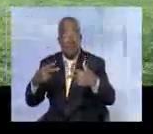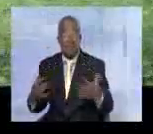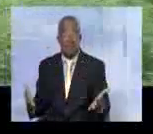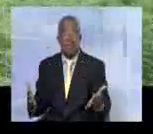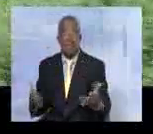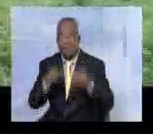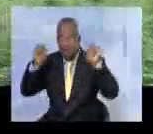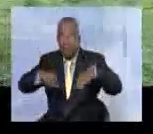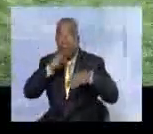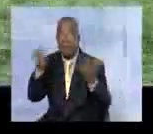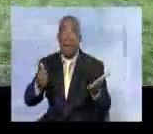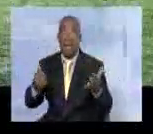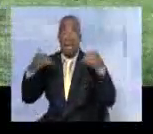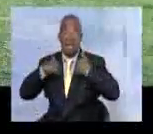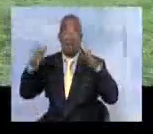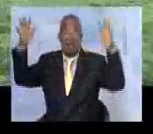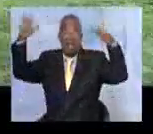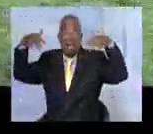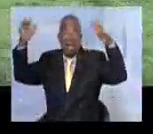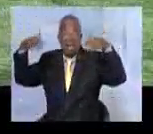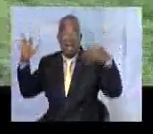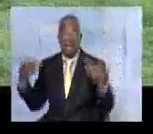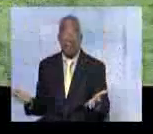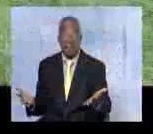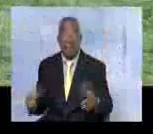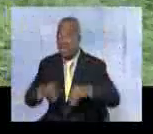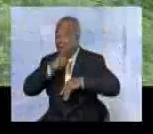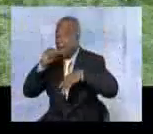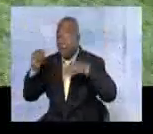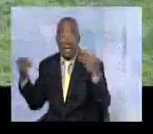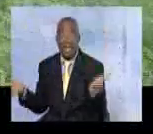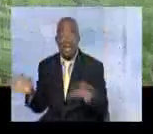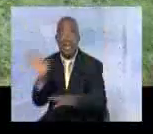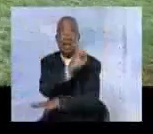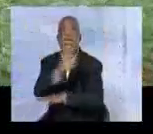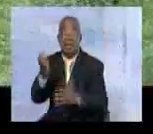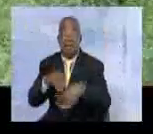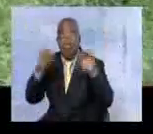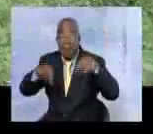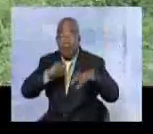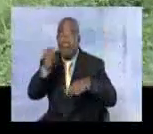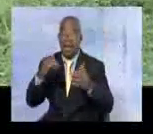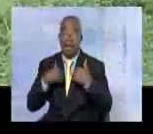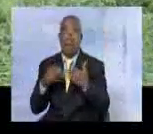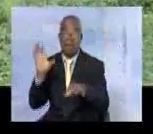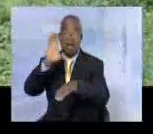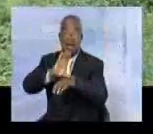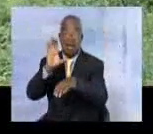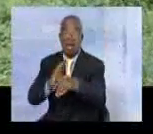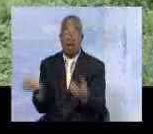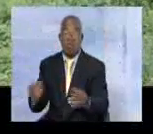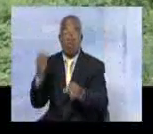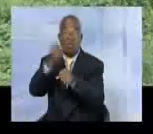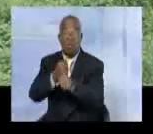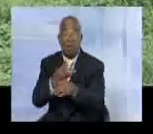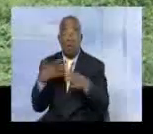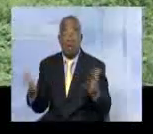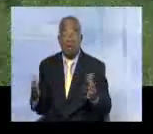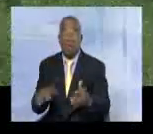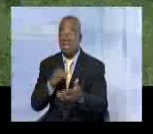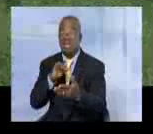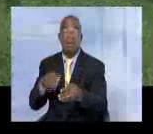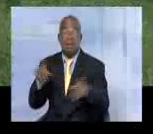pluie, plus de café cacao. Il faut donc réagir avec des actions concrètes et suivies sur le terrain. Sortir les paysans